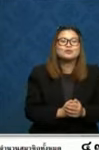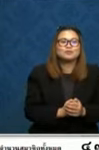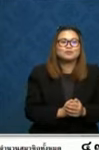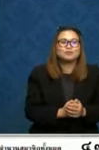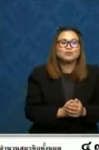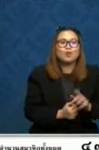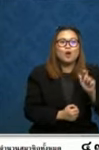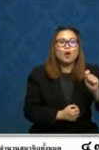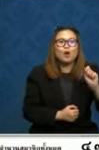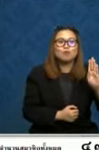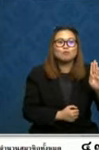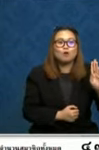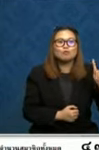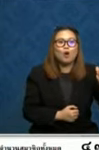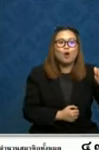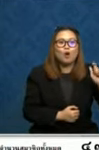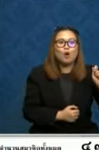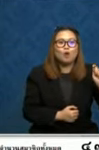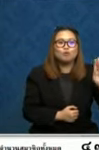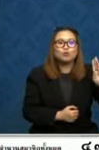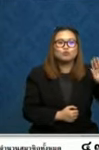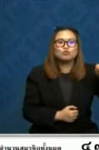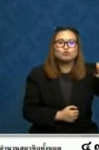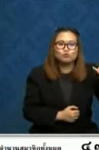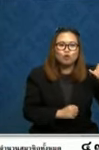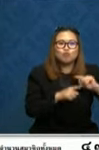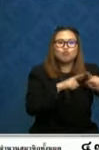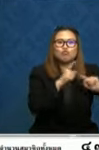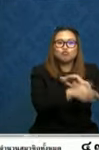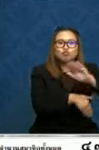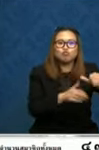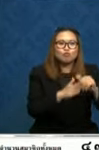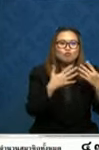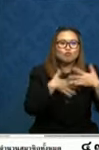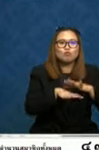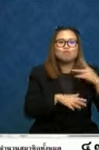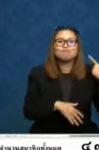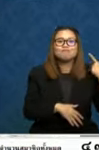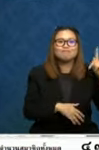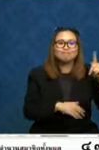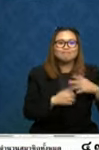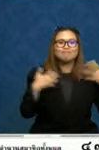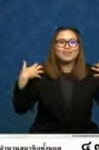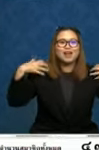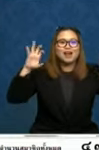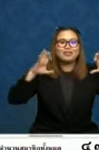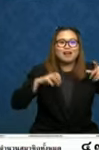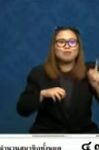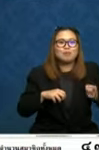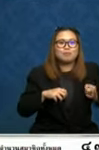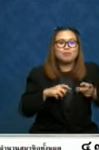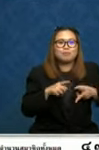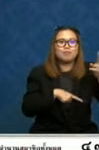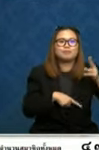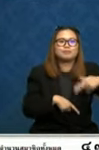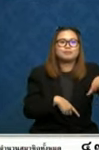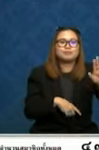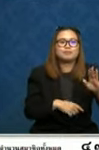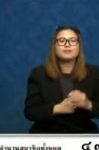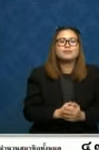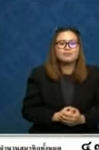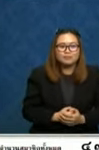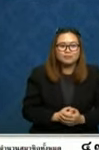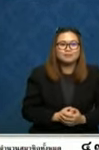ครองส่วนท้องถิ่นเข้ามามีส่วนร่วมให้เป็นประโยชน์ตัดคนที่เป็นข้าราชการประจำออกไปครับแล้วก็ปรับ